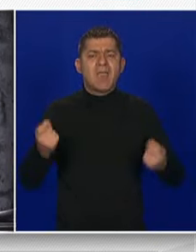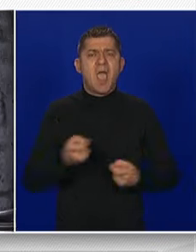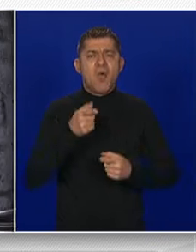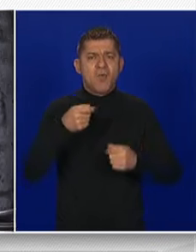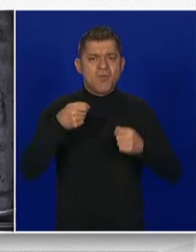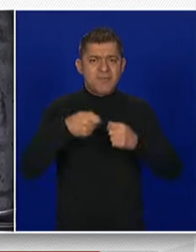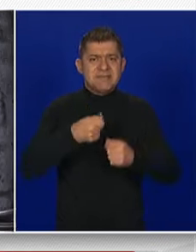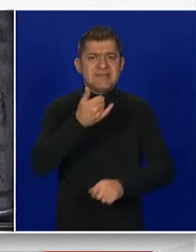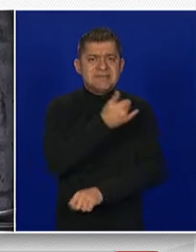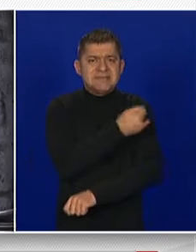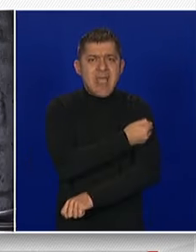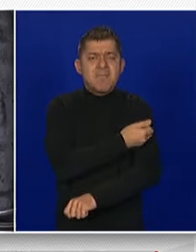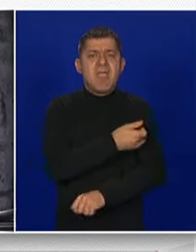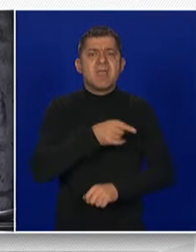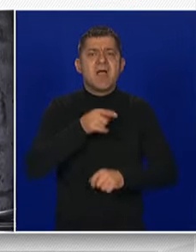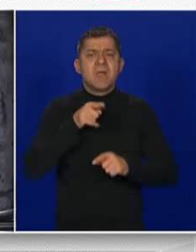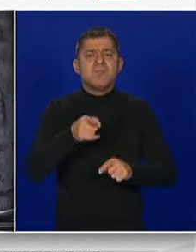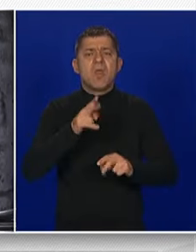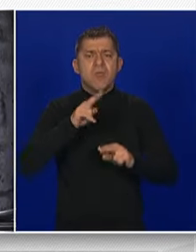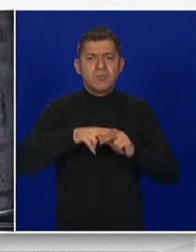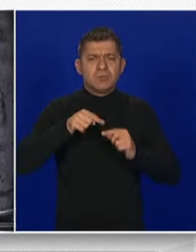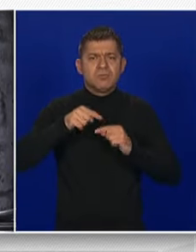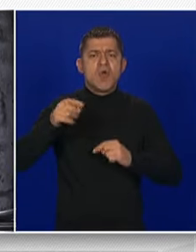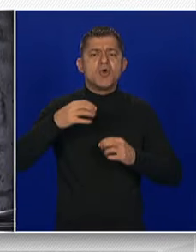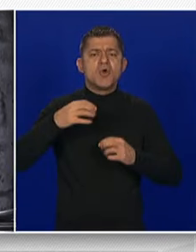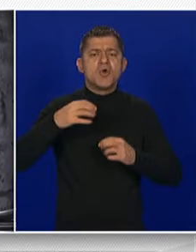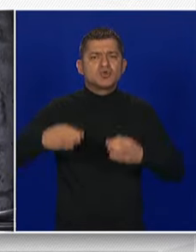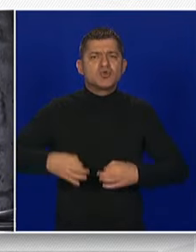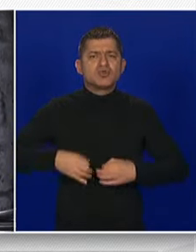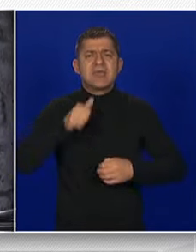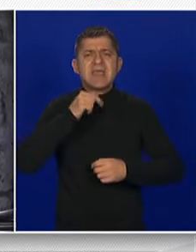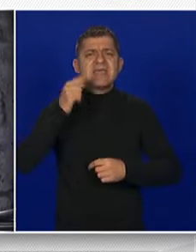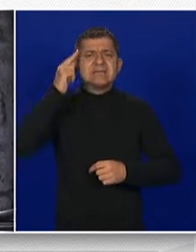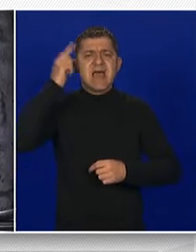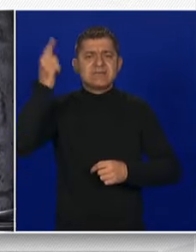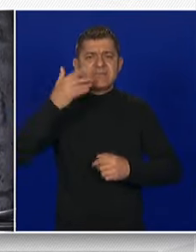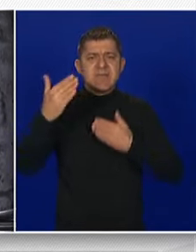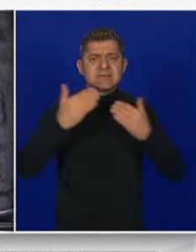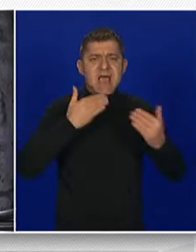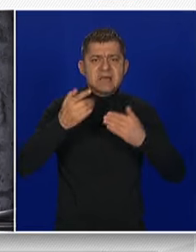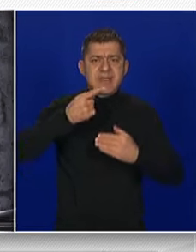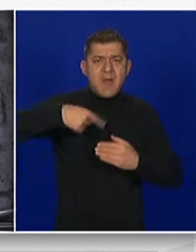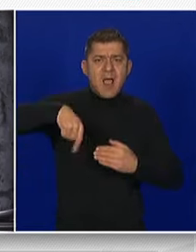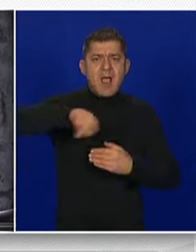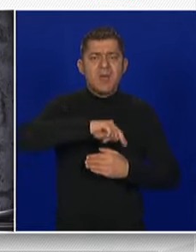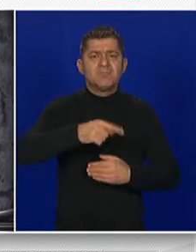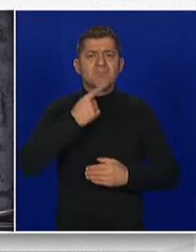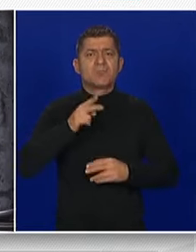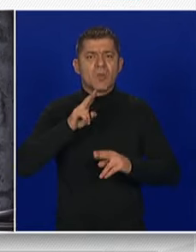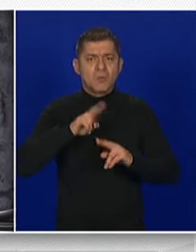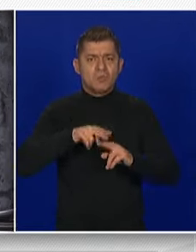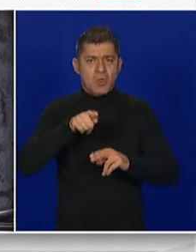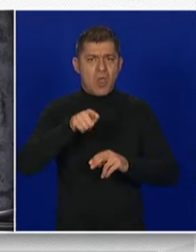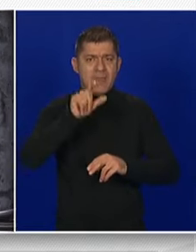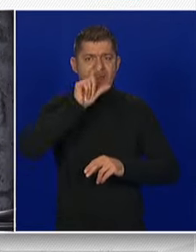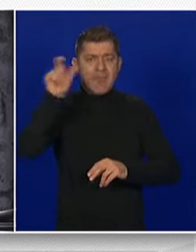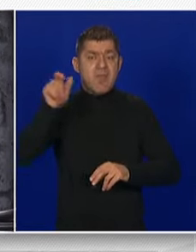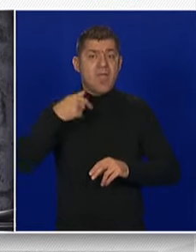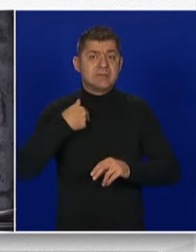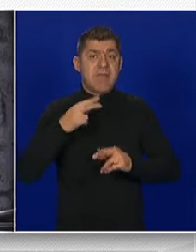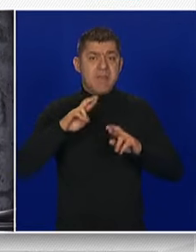Biće čitav niz stručnih i znanstvenih sastanaka na tu temu koje će, nadam se, također mediji prenositi